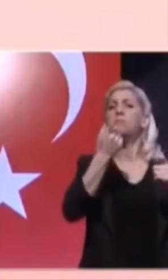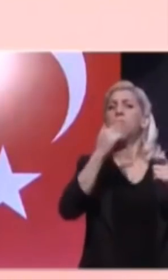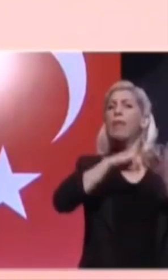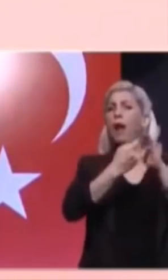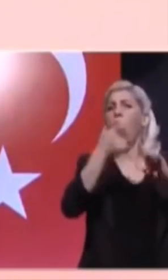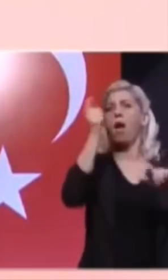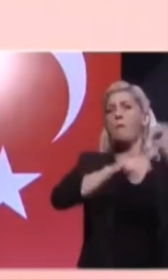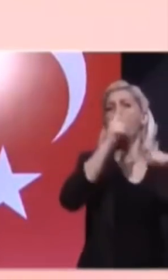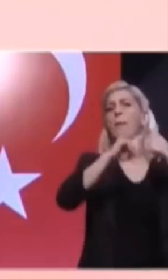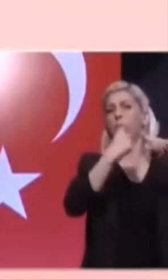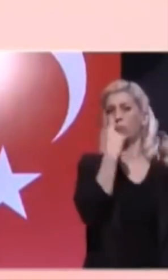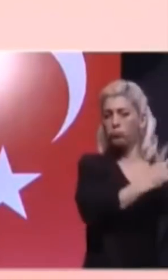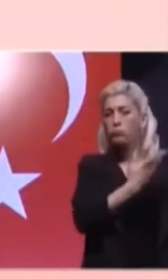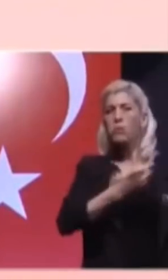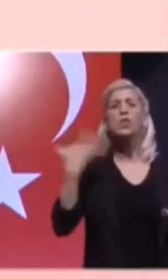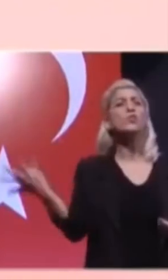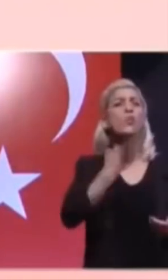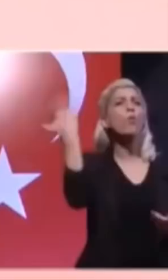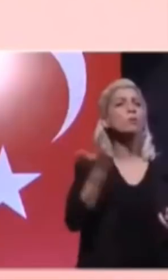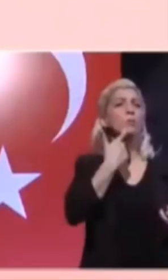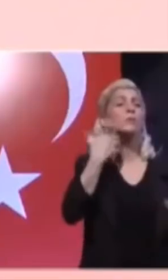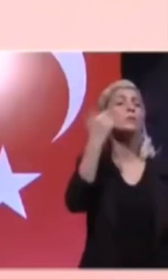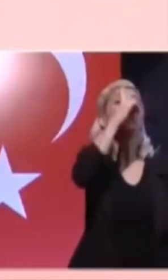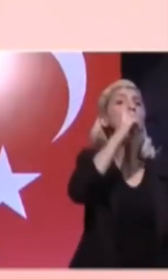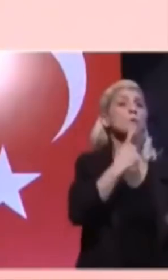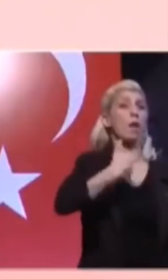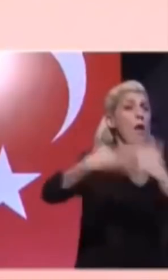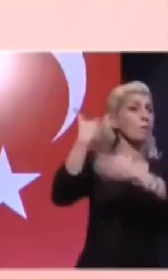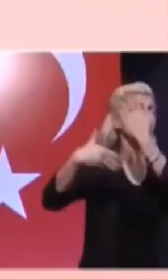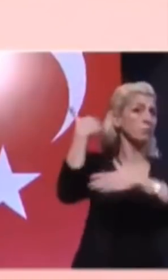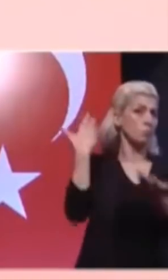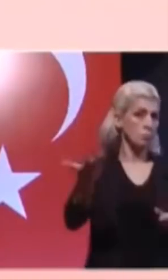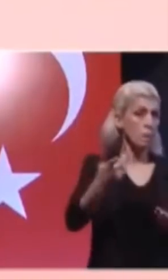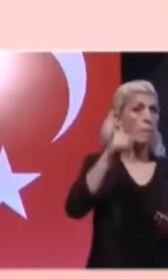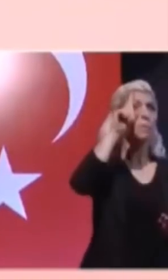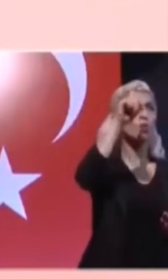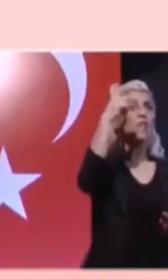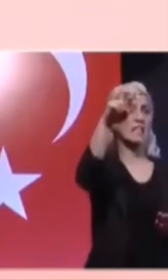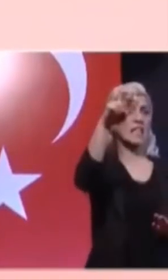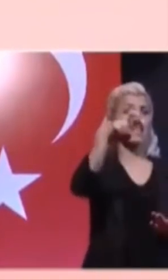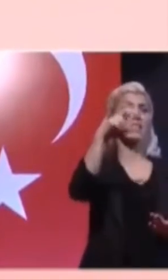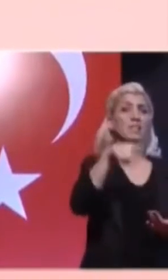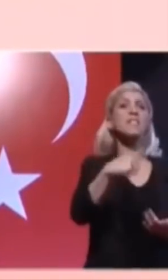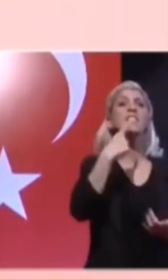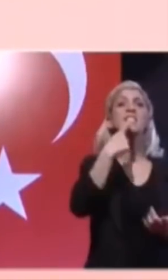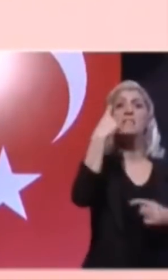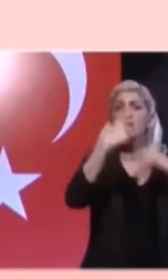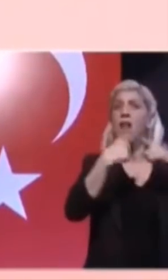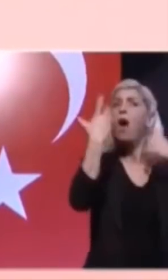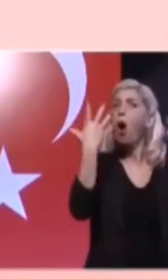Cumhuriyet Halk Partisi'nin ilk kuruluşu Sivas Kongresi'ndedir. Sivas Kongresi'ne 4 Eylül 1919